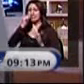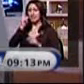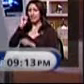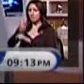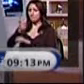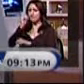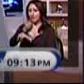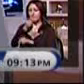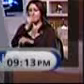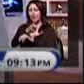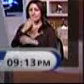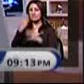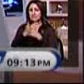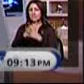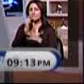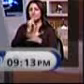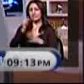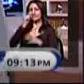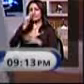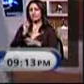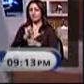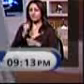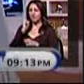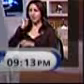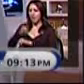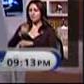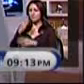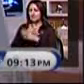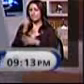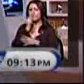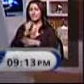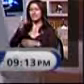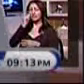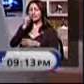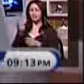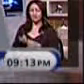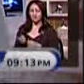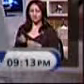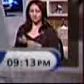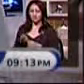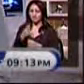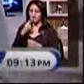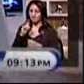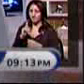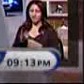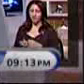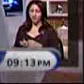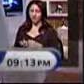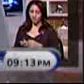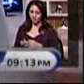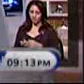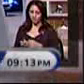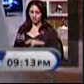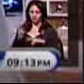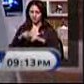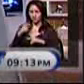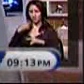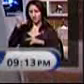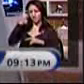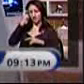أنت قلت والله أنا هعمل وصاية على الشعب لأن أنا الجيش أنا اللي بحارب، وبالتالي أنا أفهم مصلحة